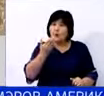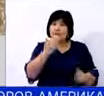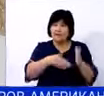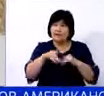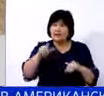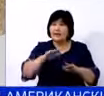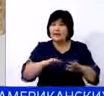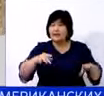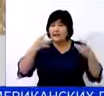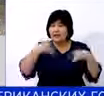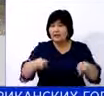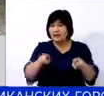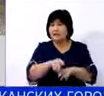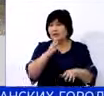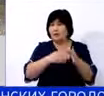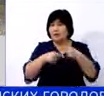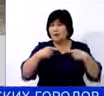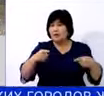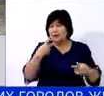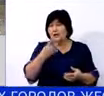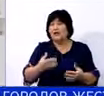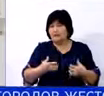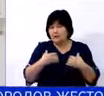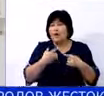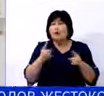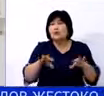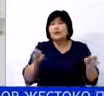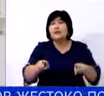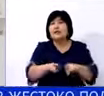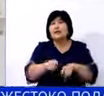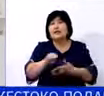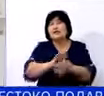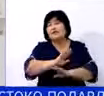инвалиды. Дети рождаются с мутациями. Мы это видели. Чтобы никогда больше не повторилось такое.